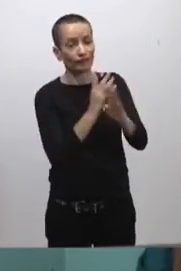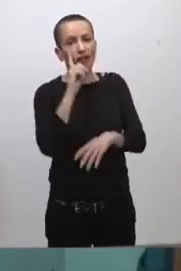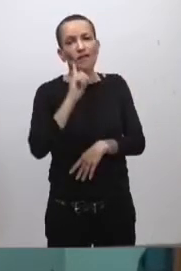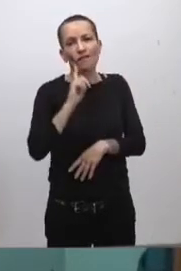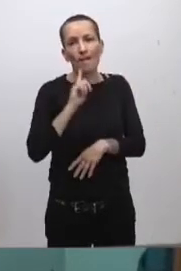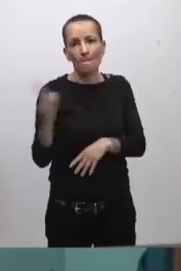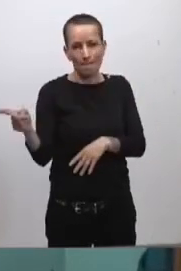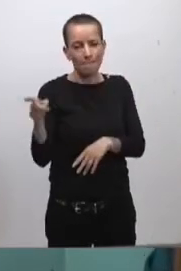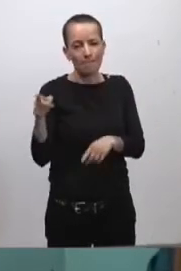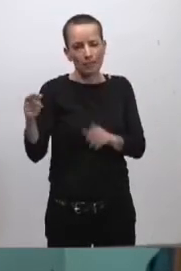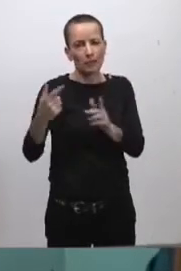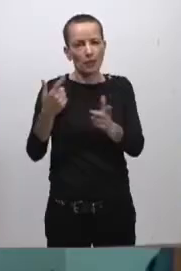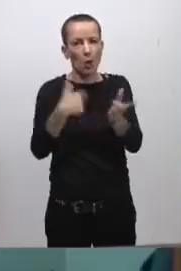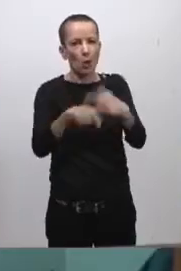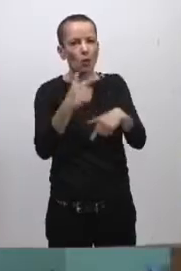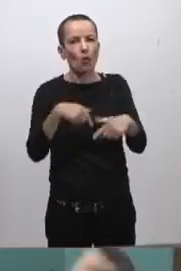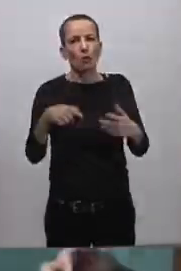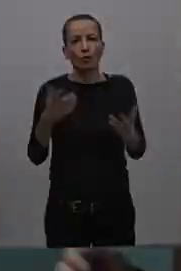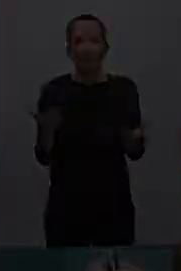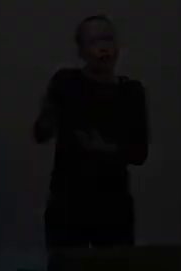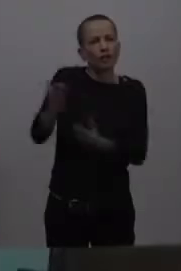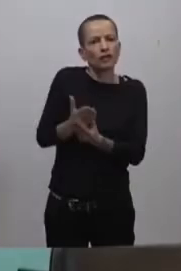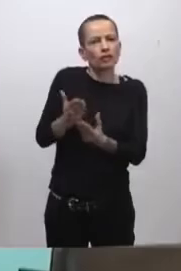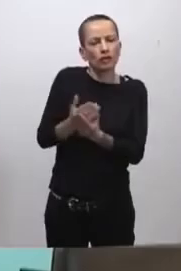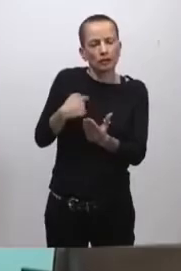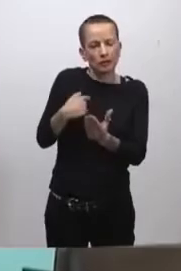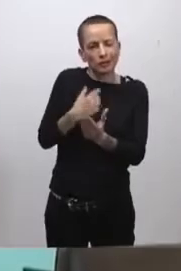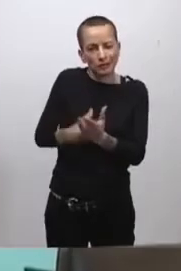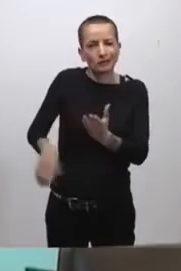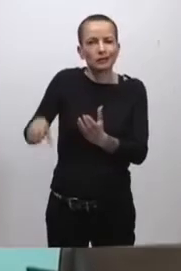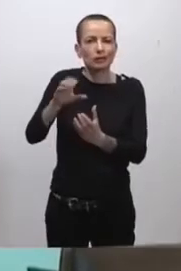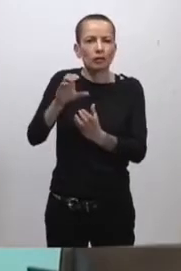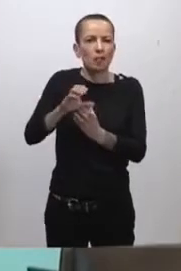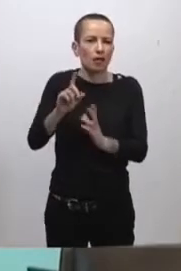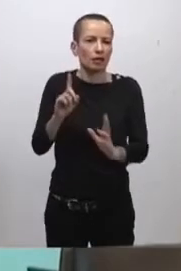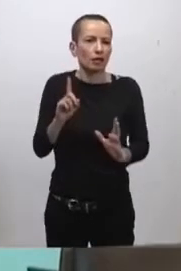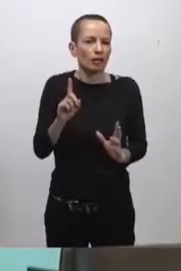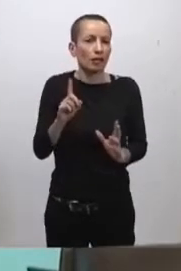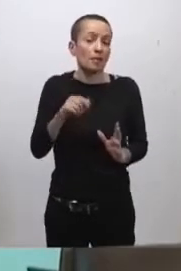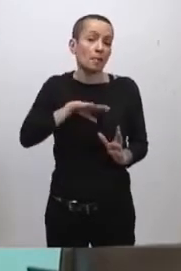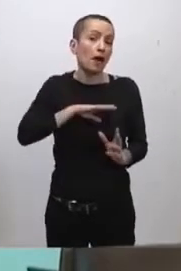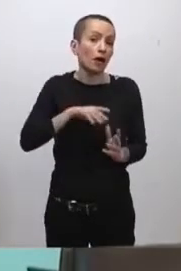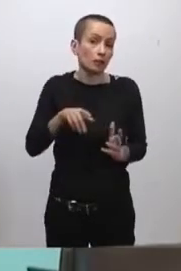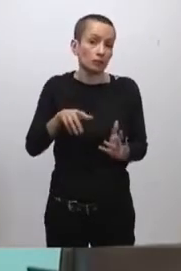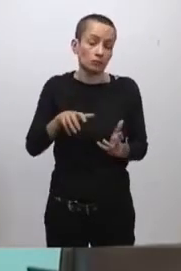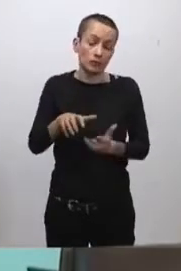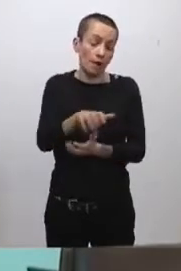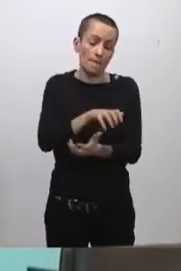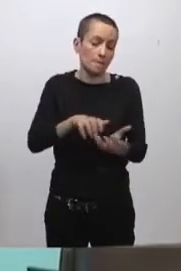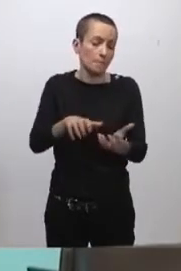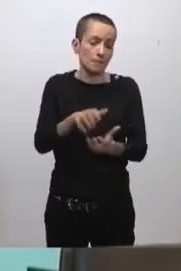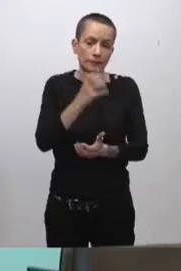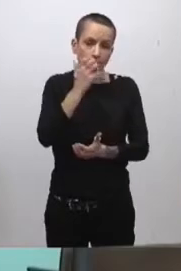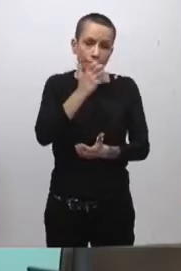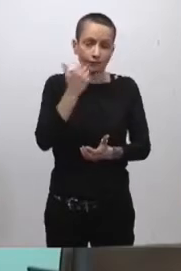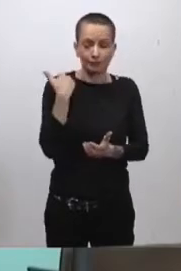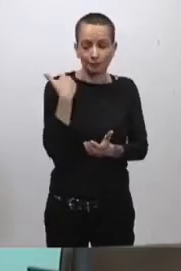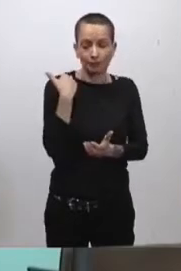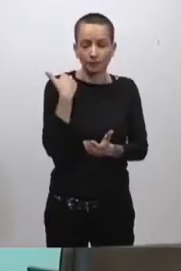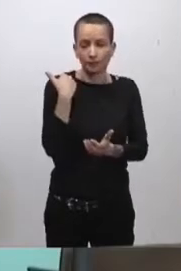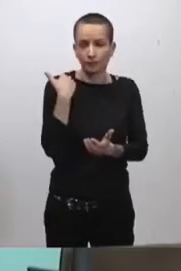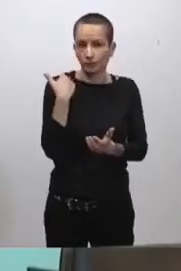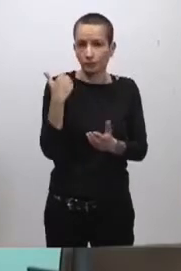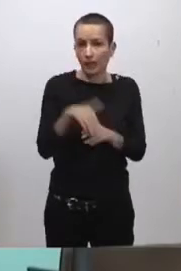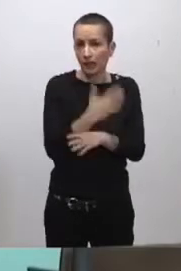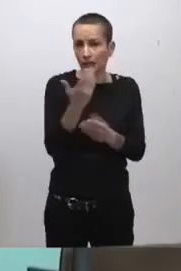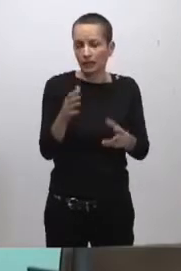cadre de ce dispositif. Voilà. Suite au drame qui s'est passé sur le territoire de la ville de Bordeaux,